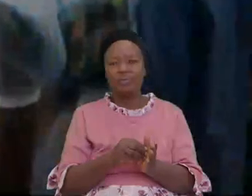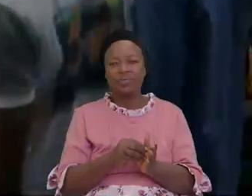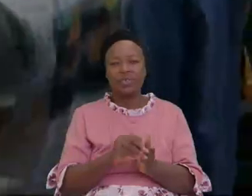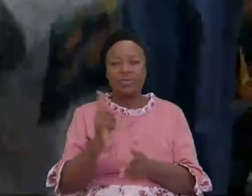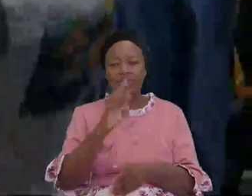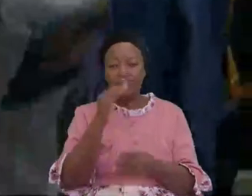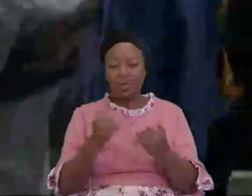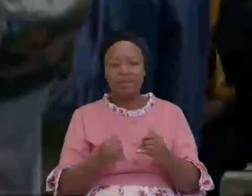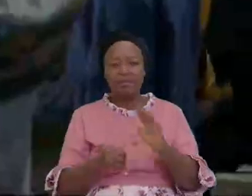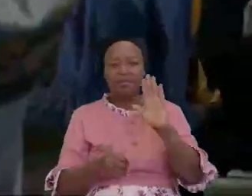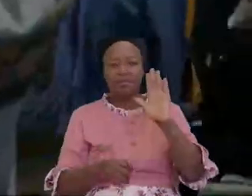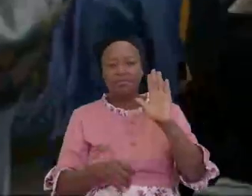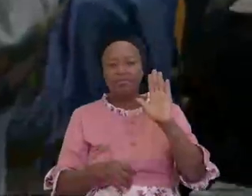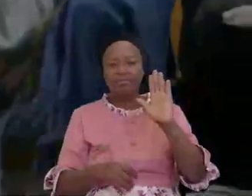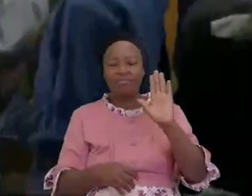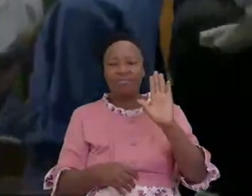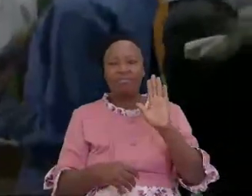Où es-tu là-bas?